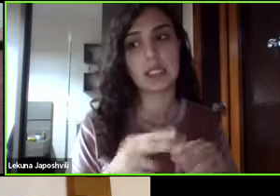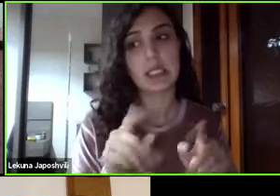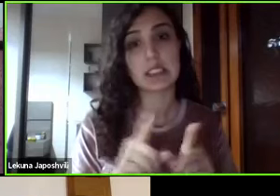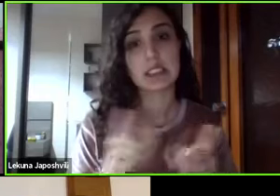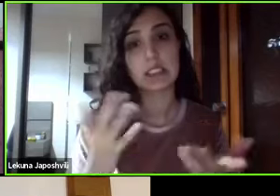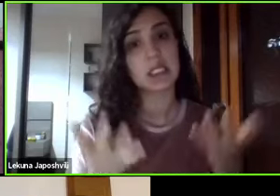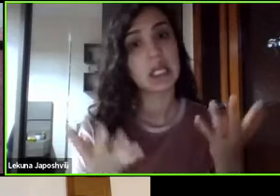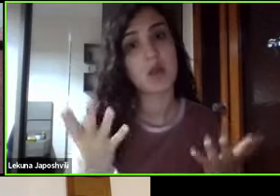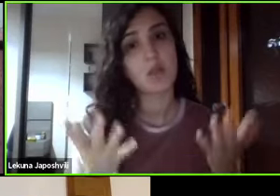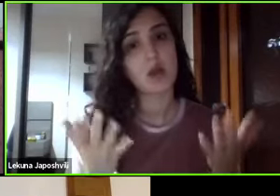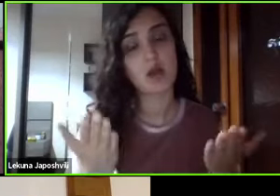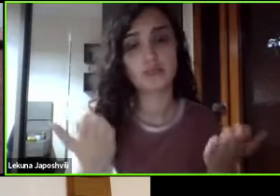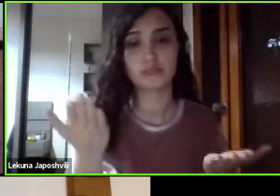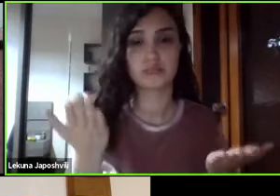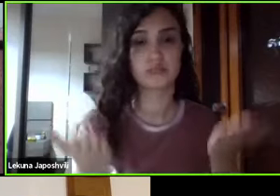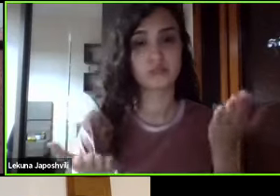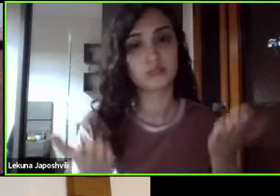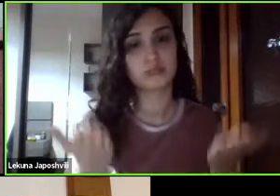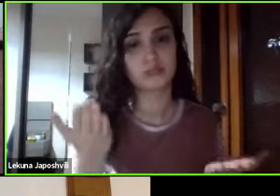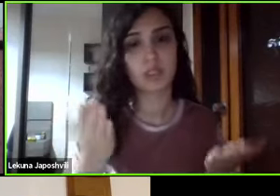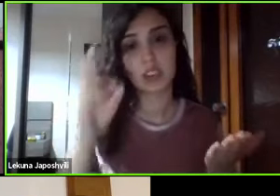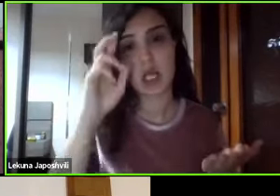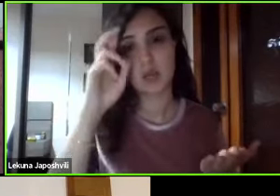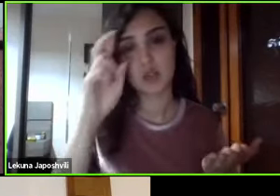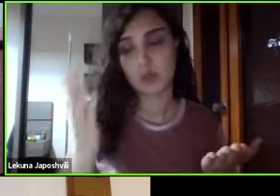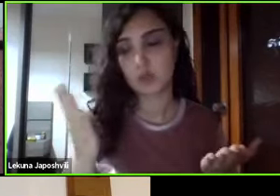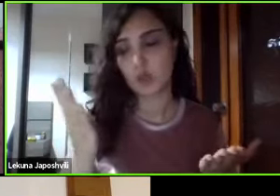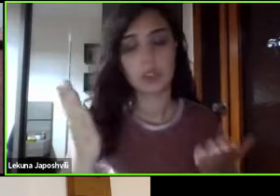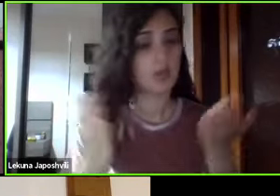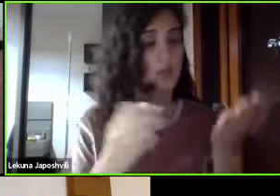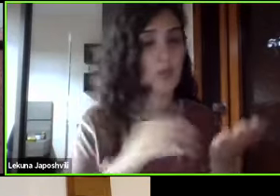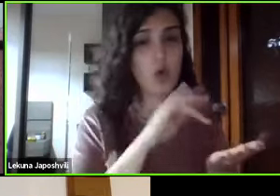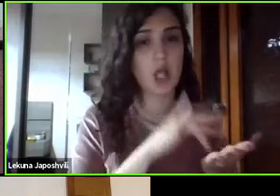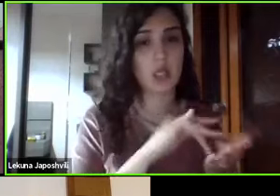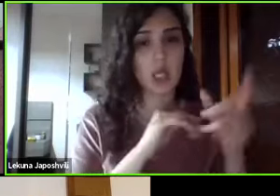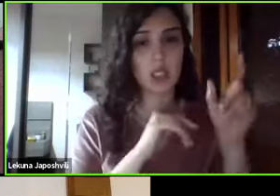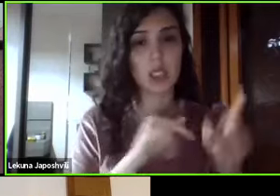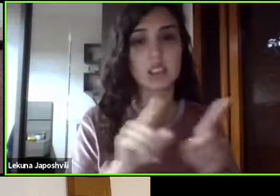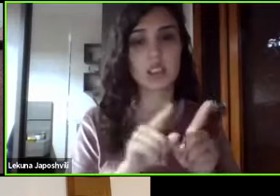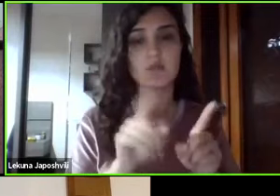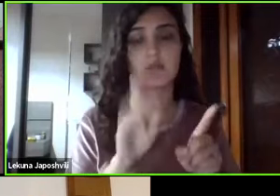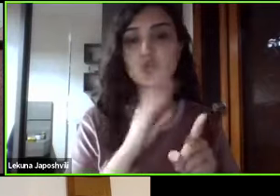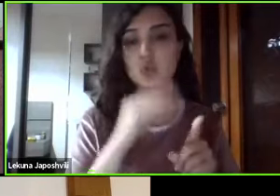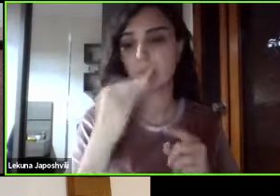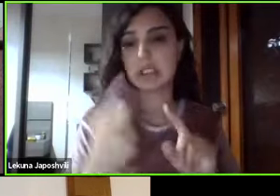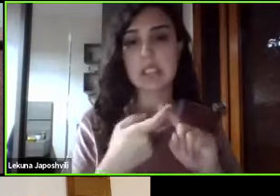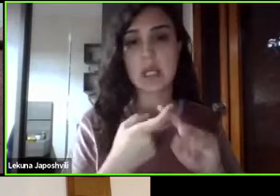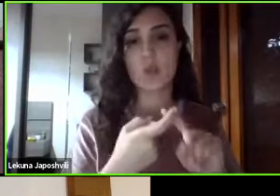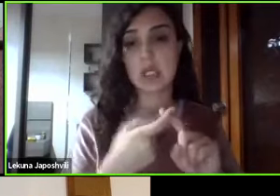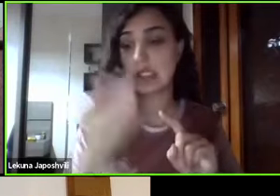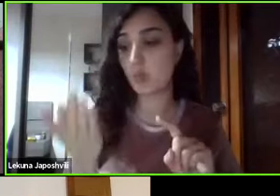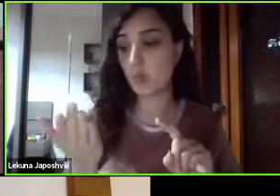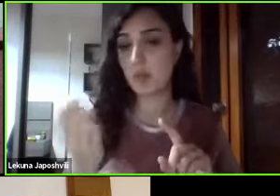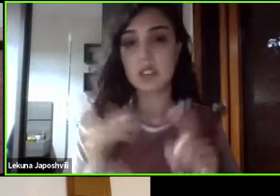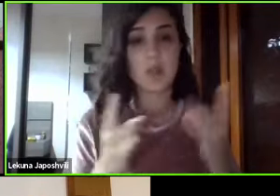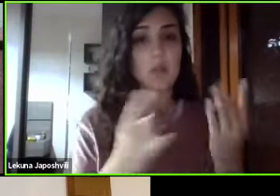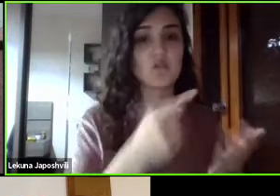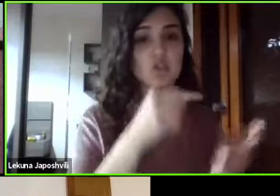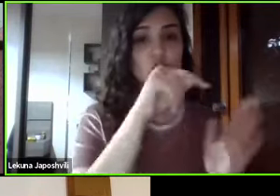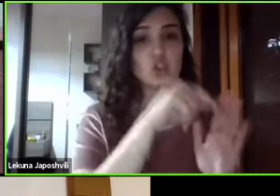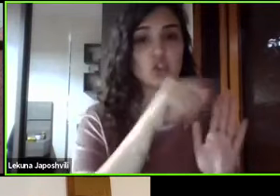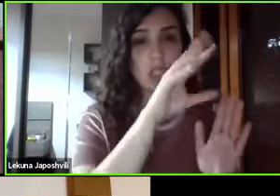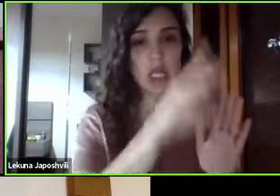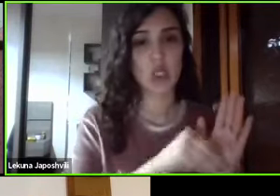მეორე დილემა არის აი ნახეთ როგორც სახელმწიფო და მოქალაქე ხო ისე მშობლის დამოკიდებულება და ბავშვის შინაგანი კომფორტი